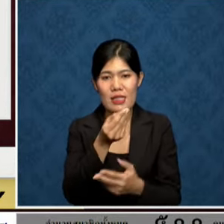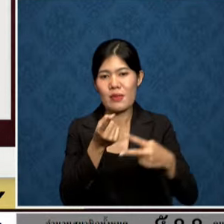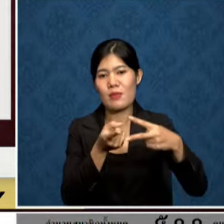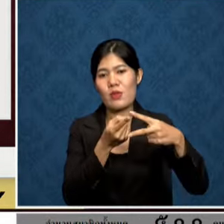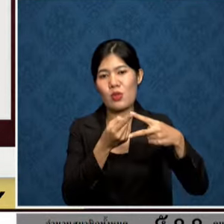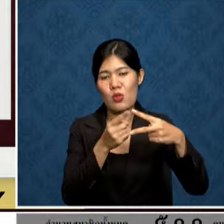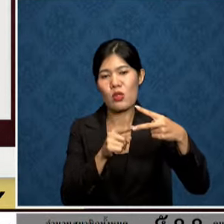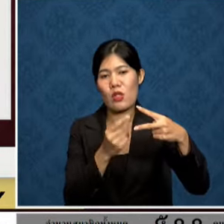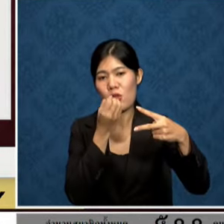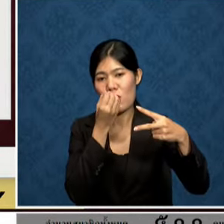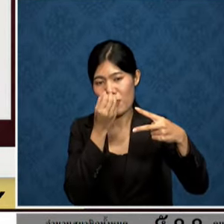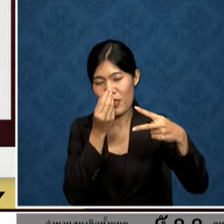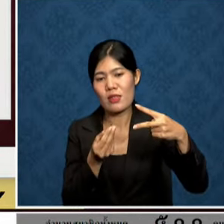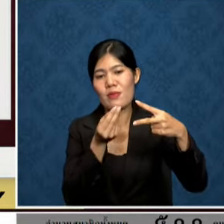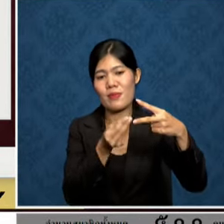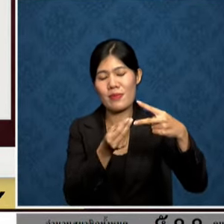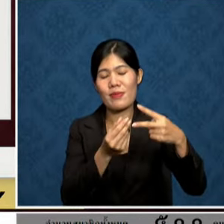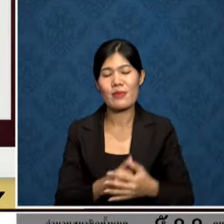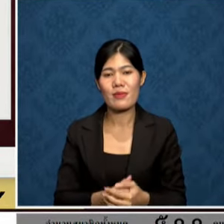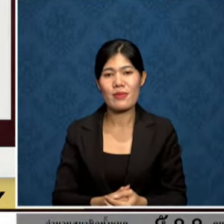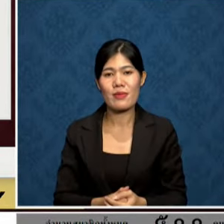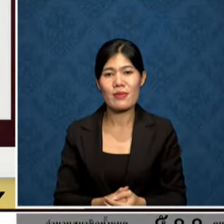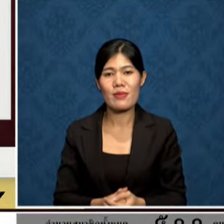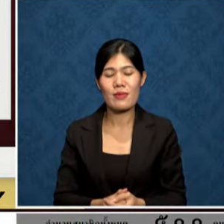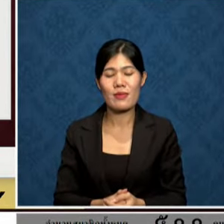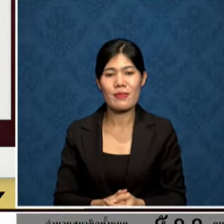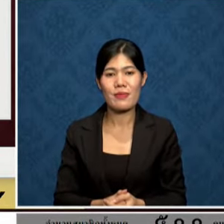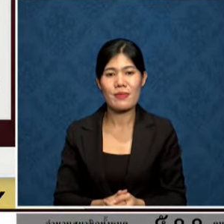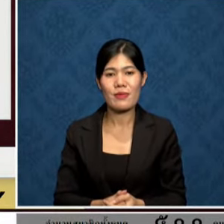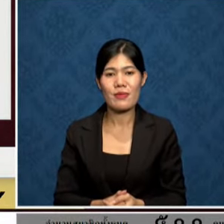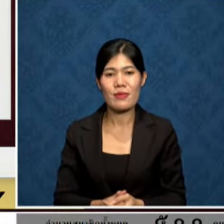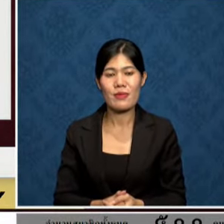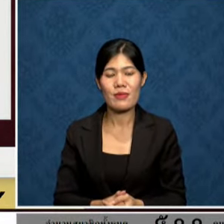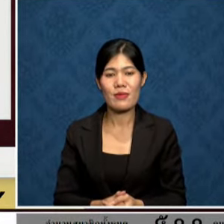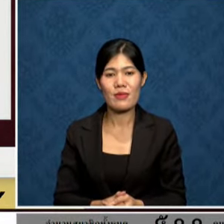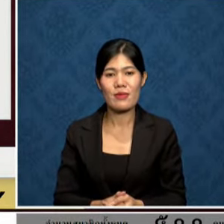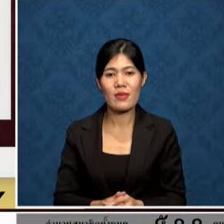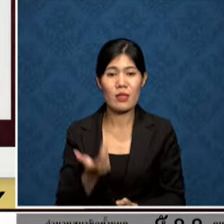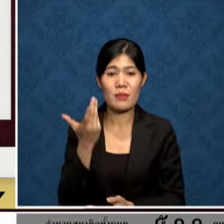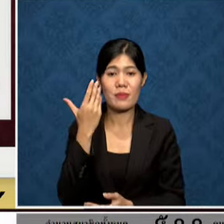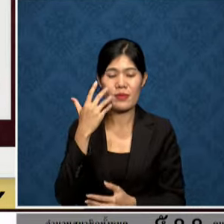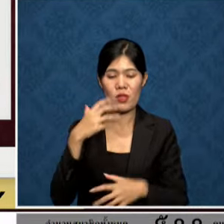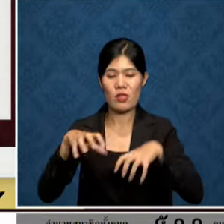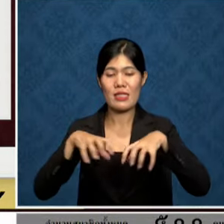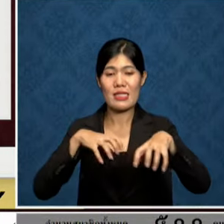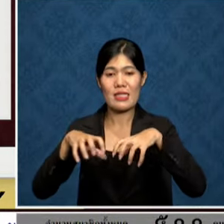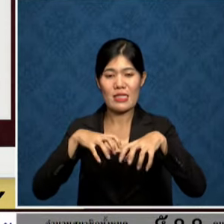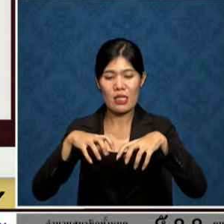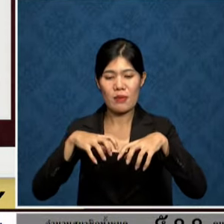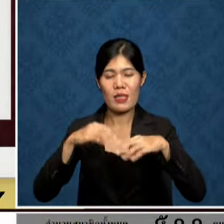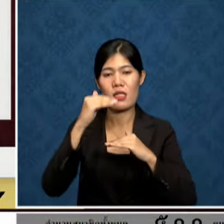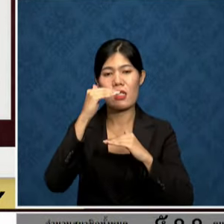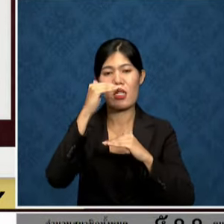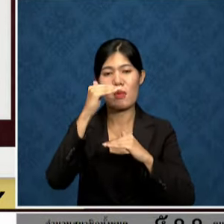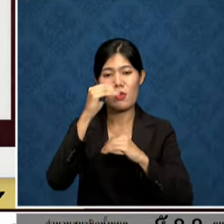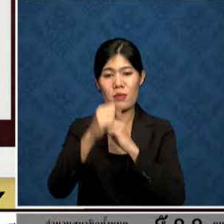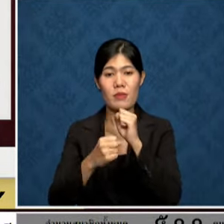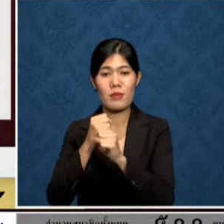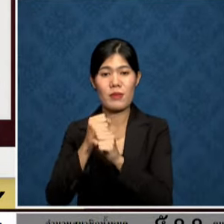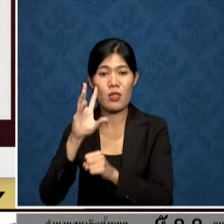ชมนะคะแต่ที่น่าประหลาดใจค่ะก็คือว่าตอนแรกที่รัฐบาลจัดกรอบงบปี 68มานะคะที่กรอบมีอยู่แค่